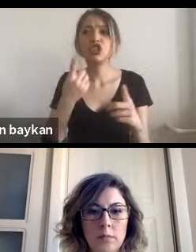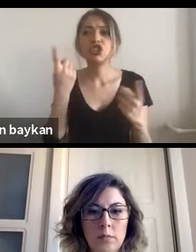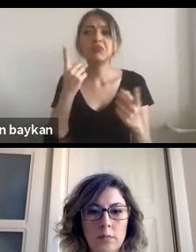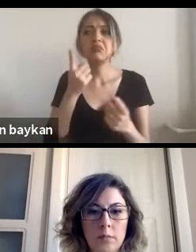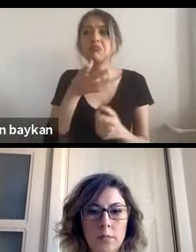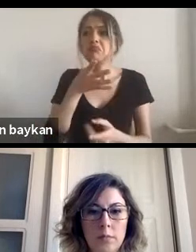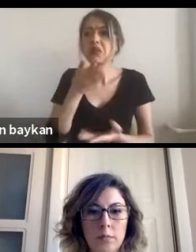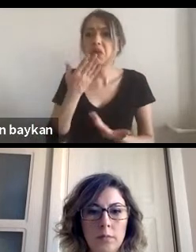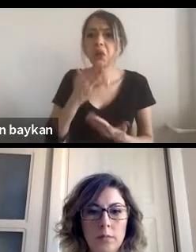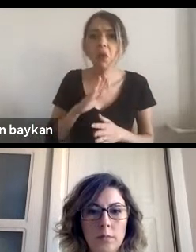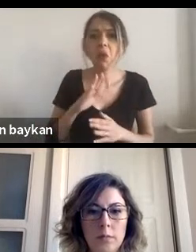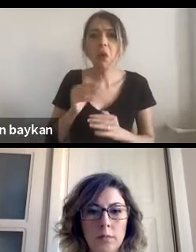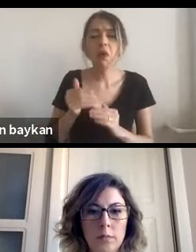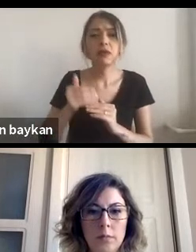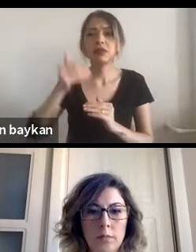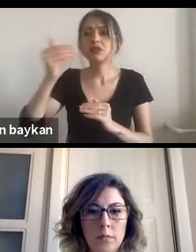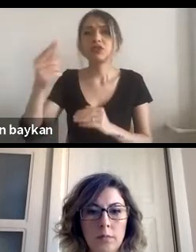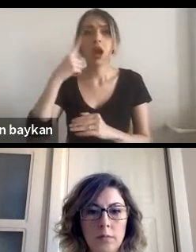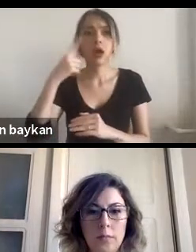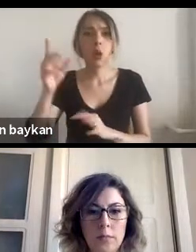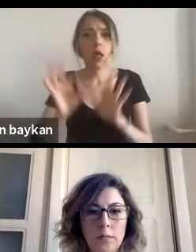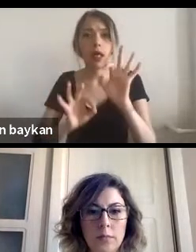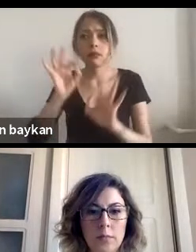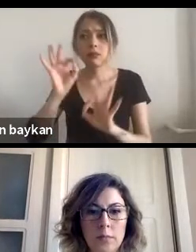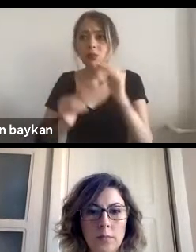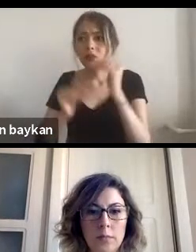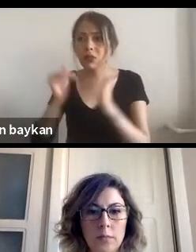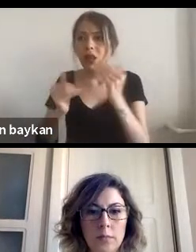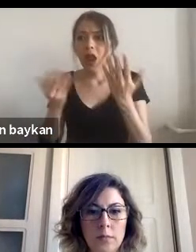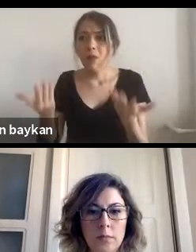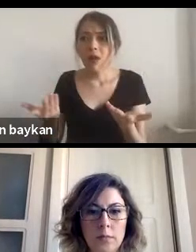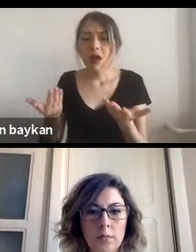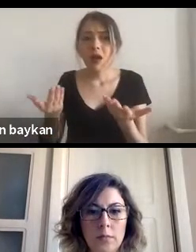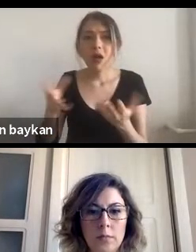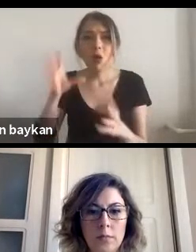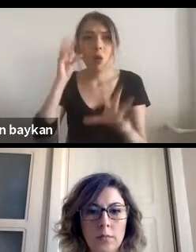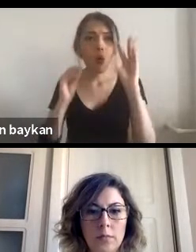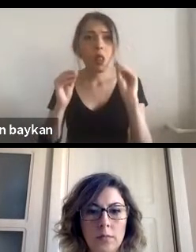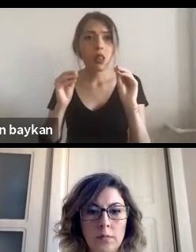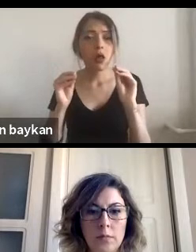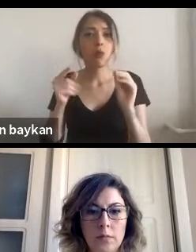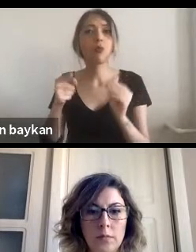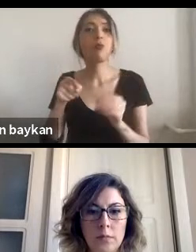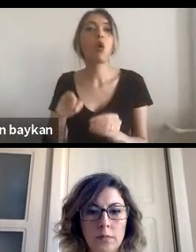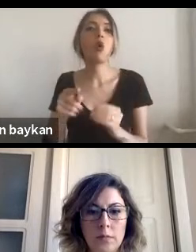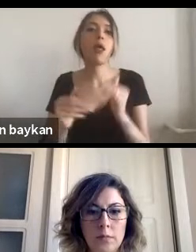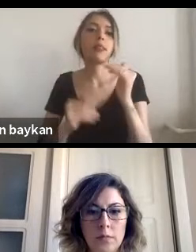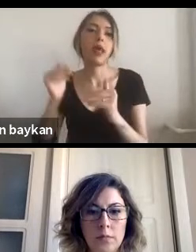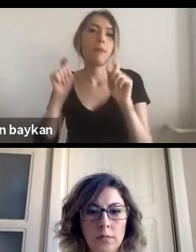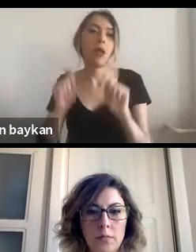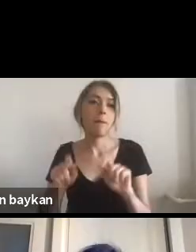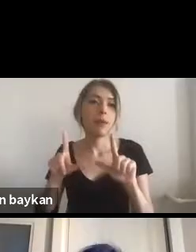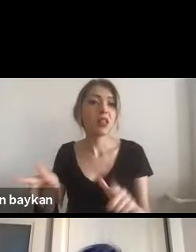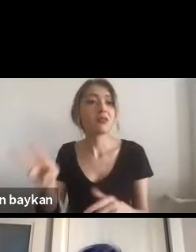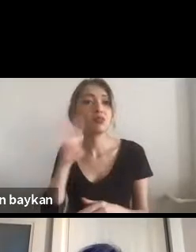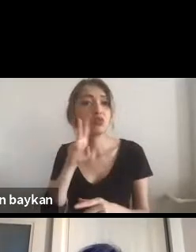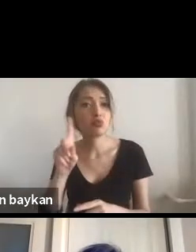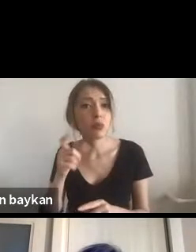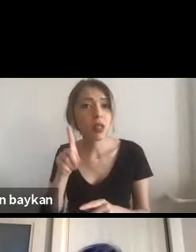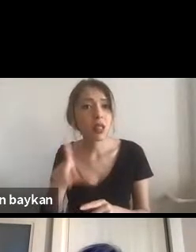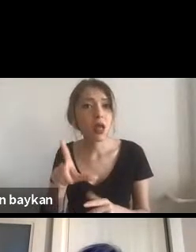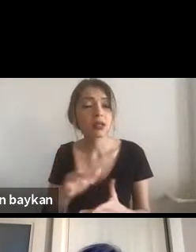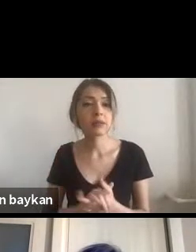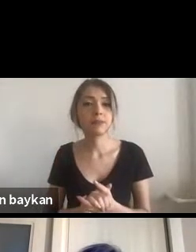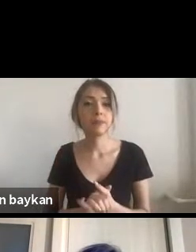dışarıdan değerlendirmeleriyle bir sonuca ulaşmak durumunda. Özellikle hükümetin tek başına sürekli